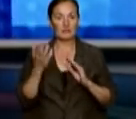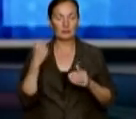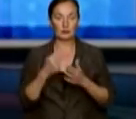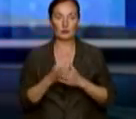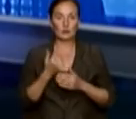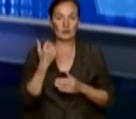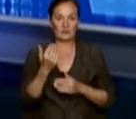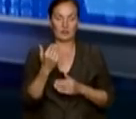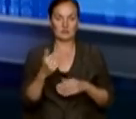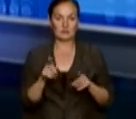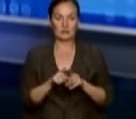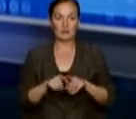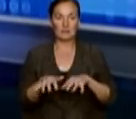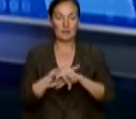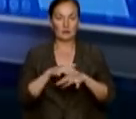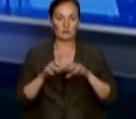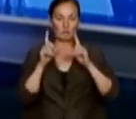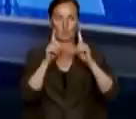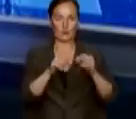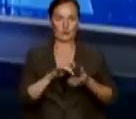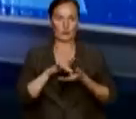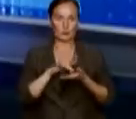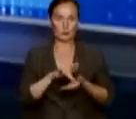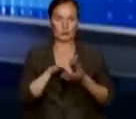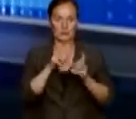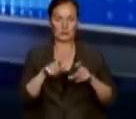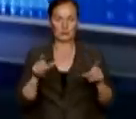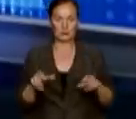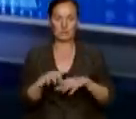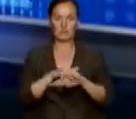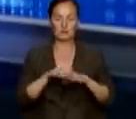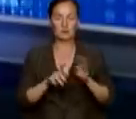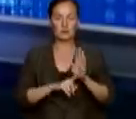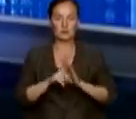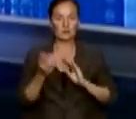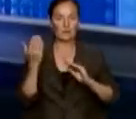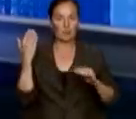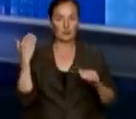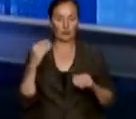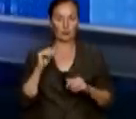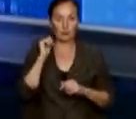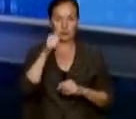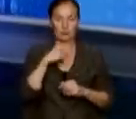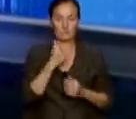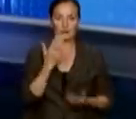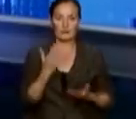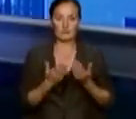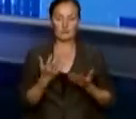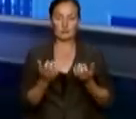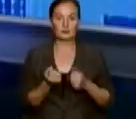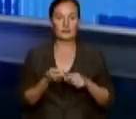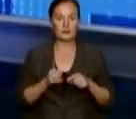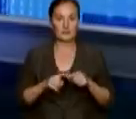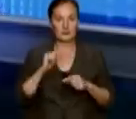туди? Масовість почалася з попереднього року, але якщо брати цей рік, то